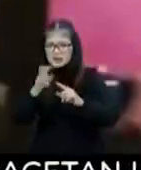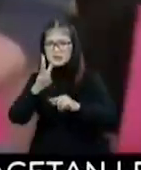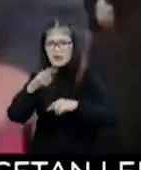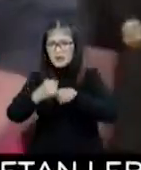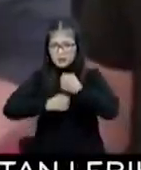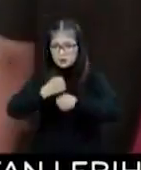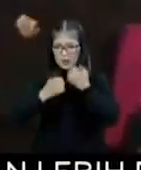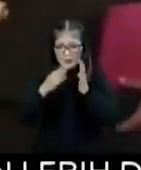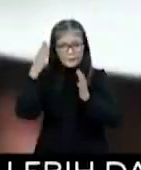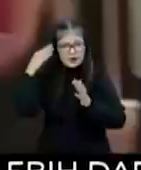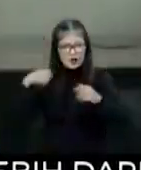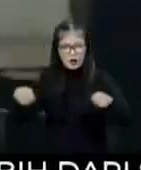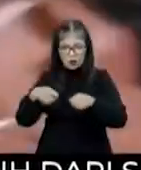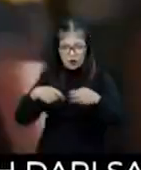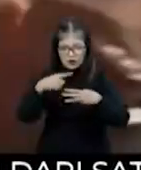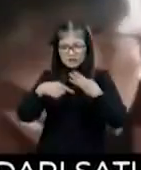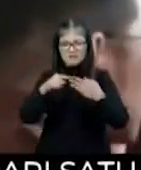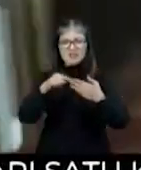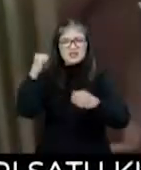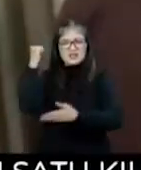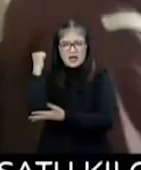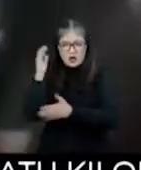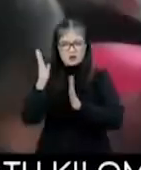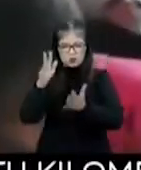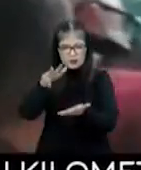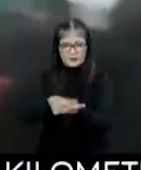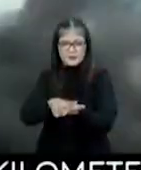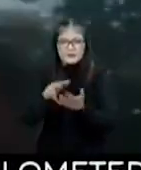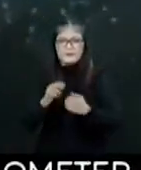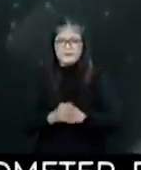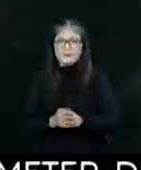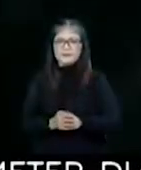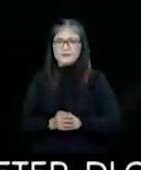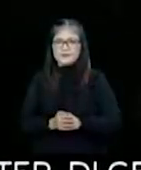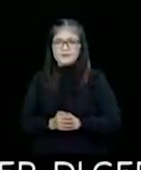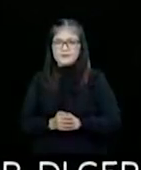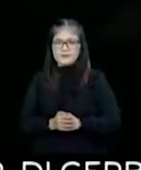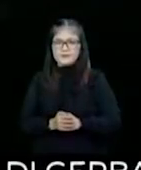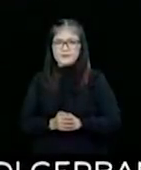ditahan Kejaksaan Agung. Tim Liputan iNews melaporkan.